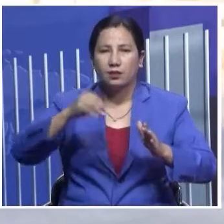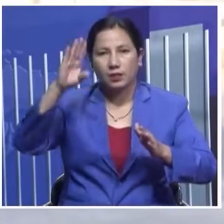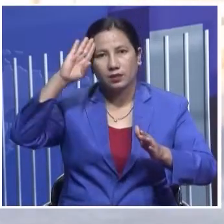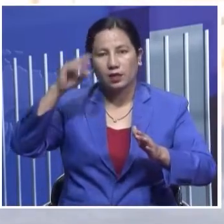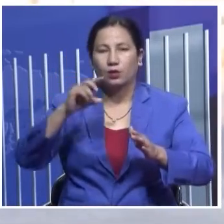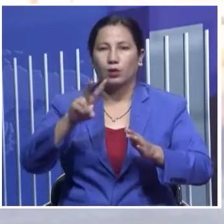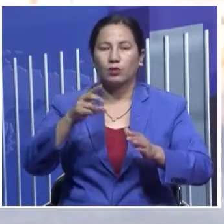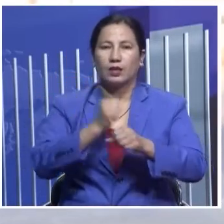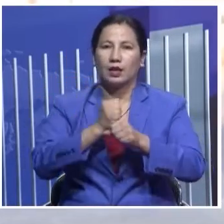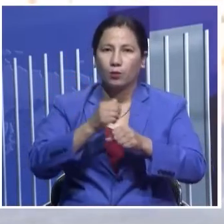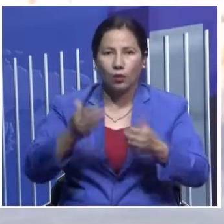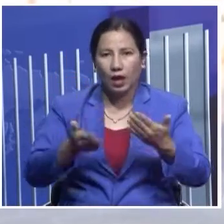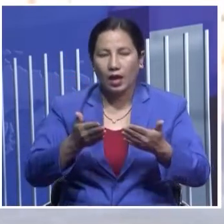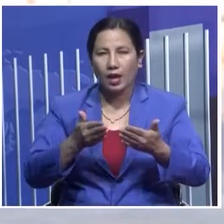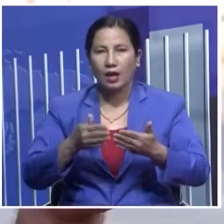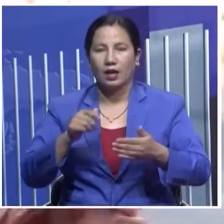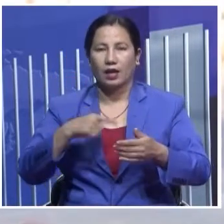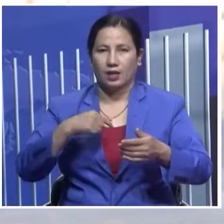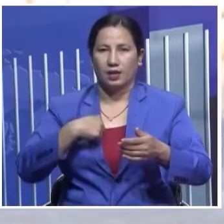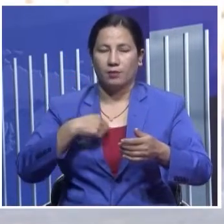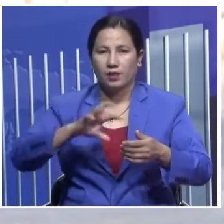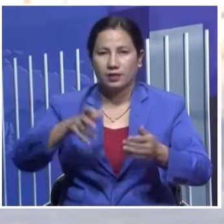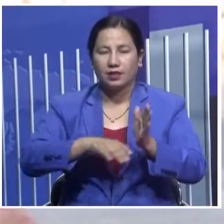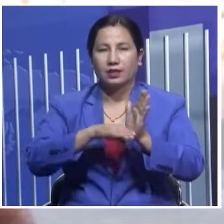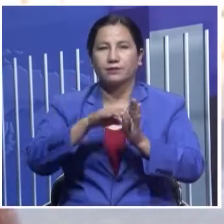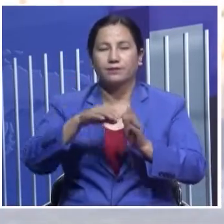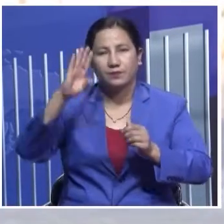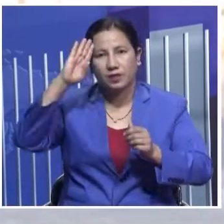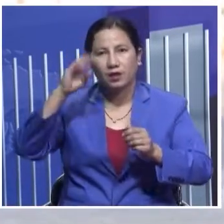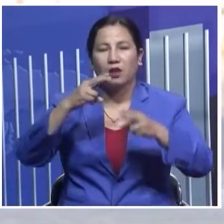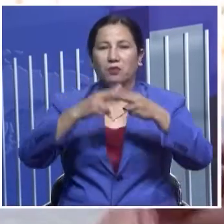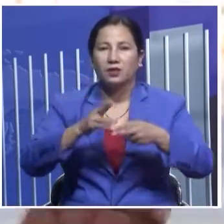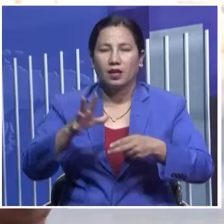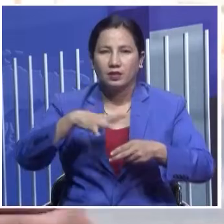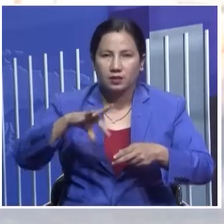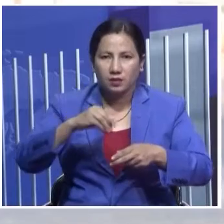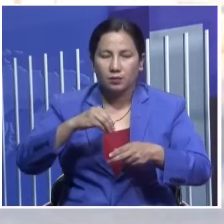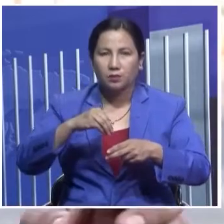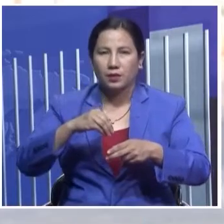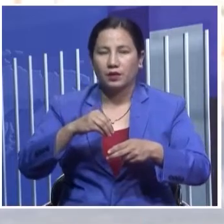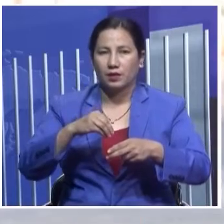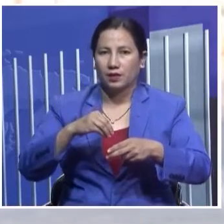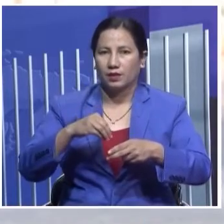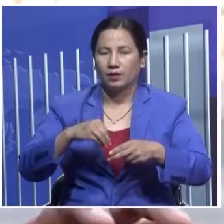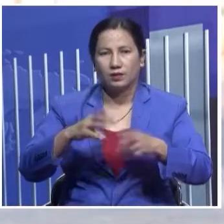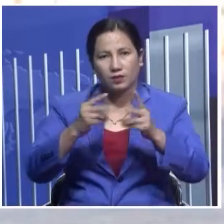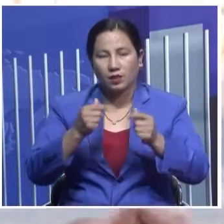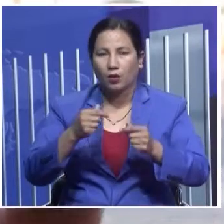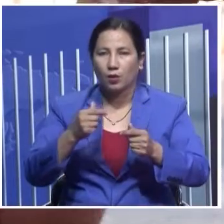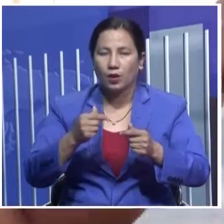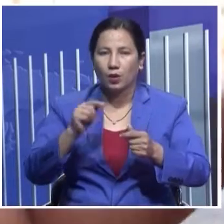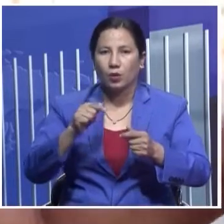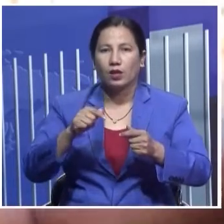सरकारको एउटै काम त होइन होला, होइन? हामीले के स्थानीय सरकारको जति बजेट छ हामीले सबै चाहिँ सब्सिडिज दिएर सकाउने हो कि